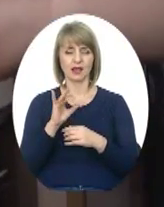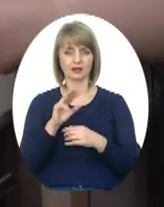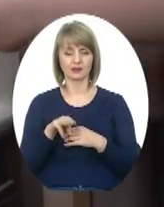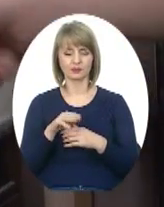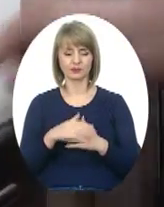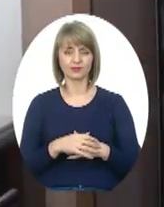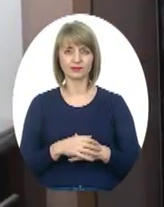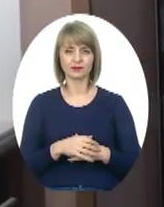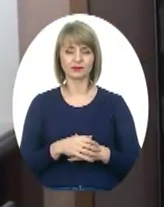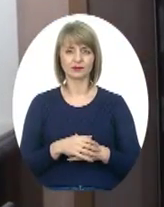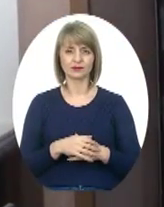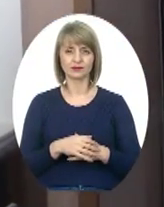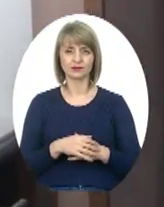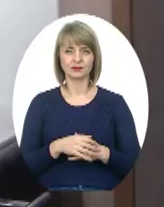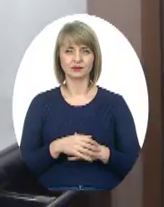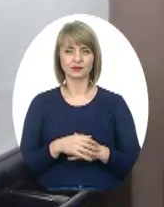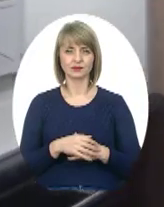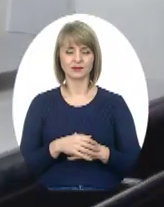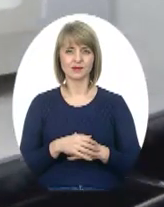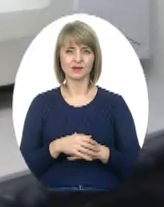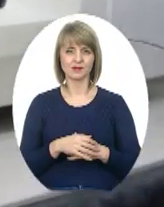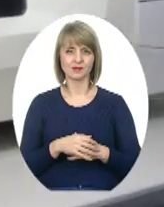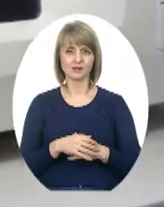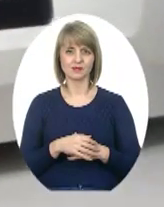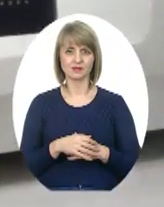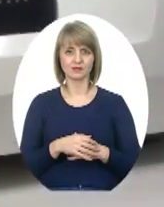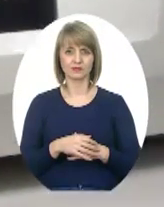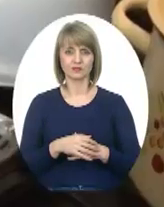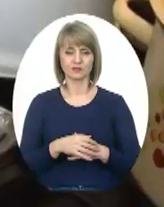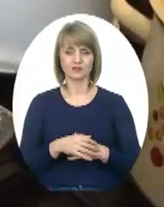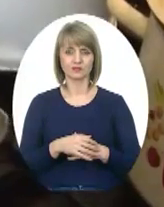Два, старт. Угу. Где?